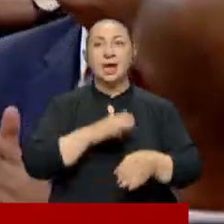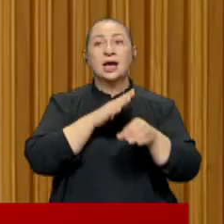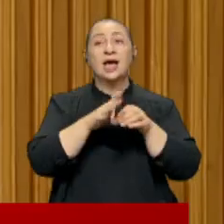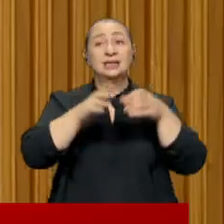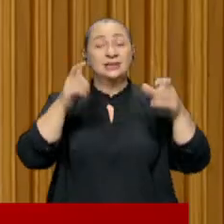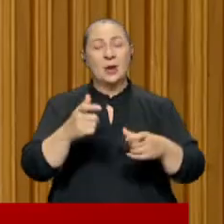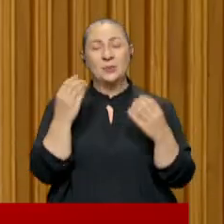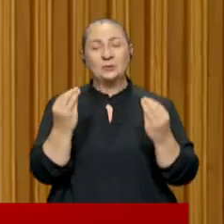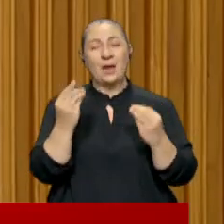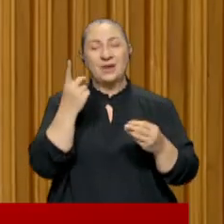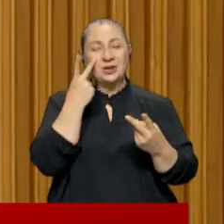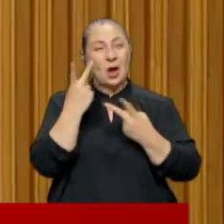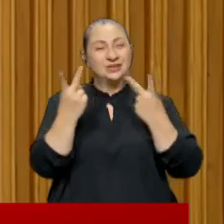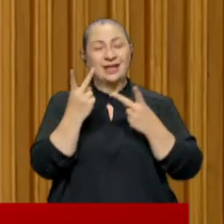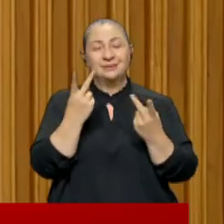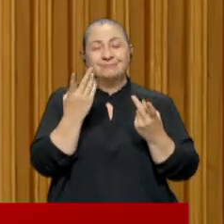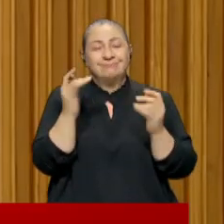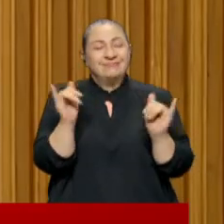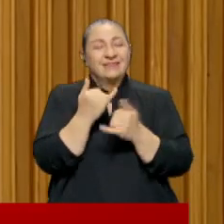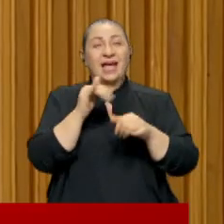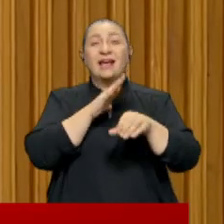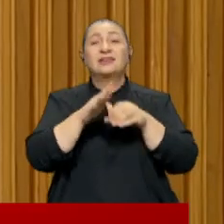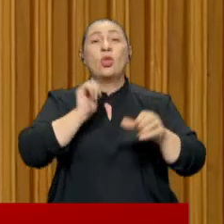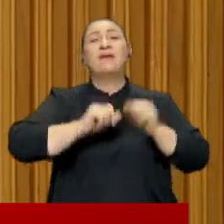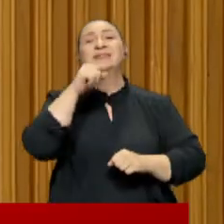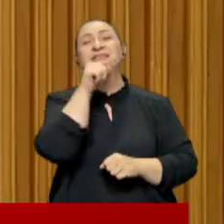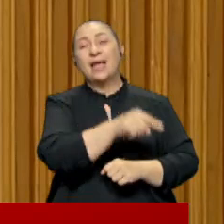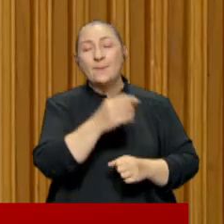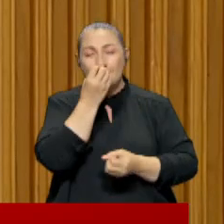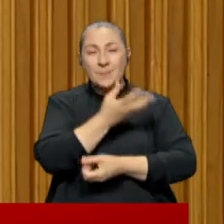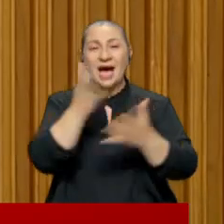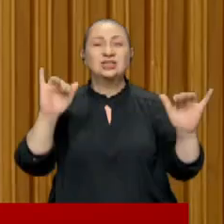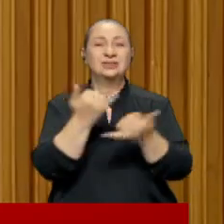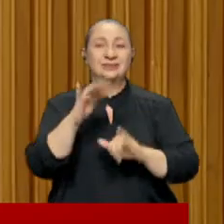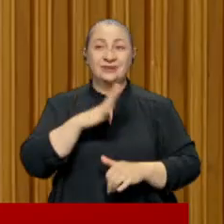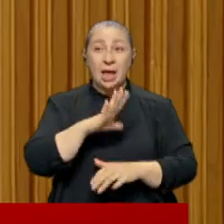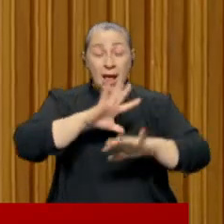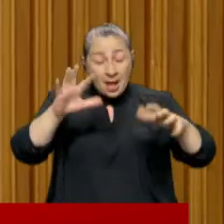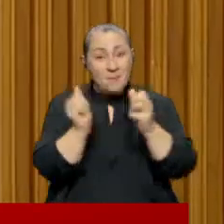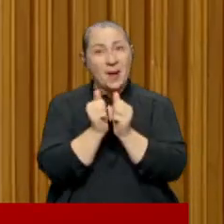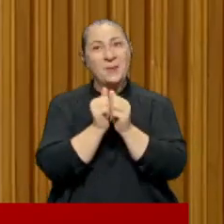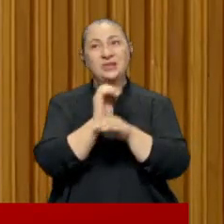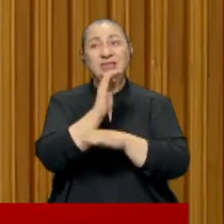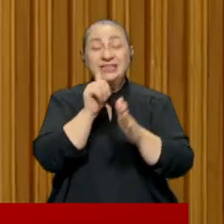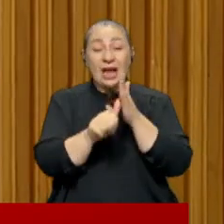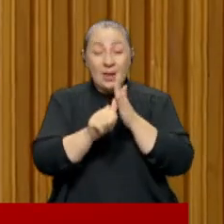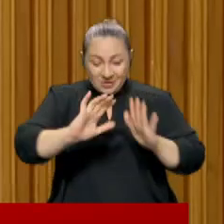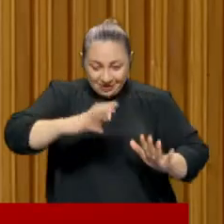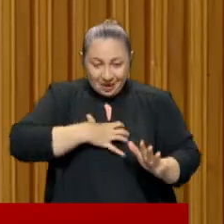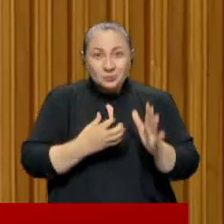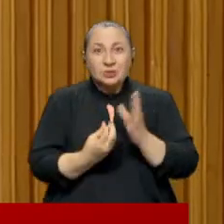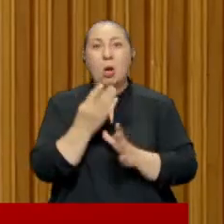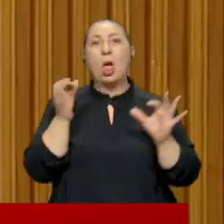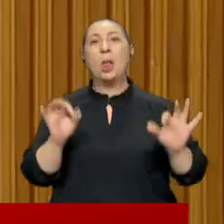Kayseri'de güzel bir görsel şölen vardı. Erciyes Üniversitesi'nin bahar şenliği vardı. Beraber yaşamanın, tarihimize sahip